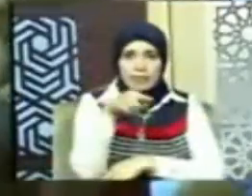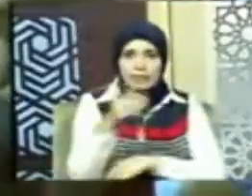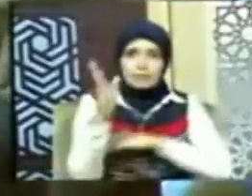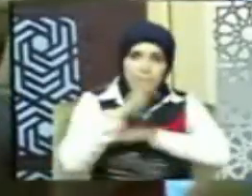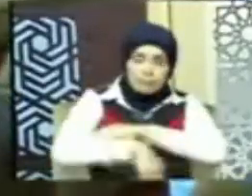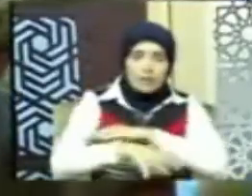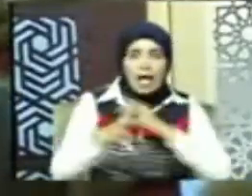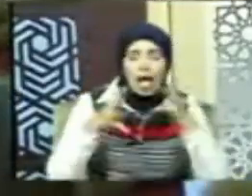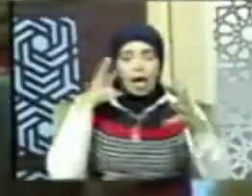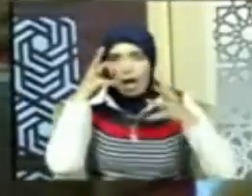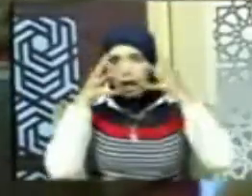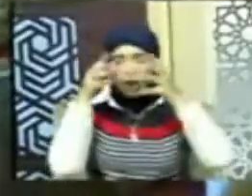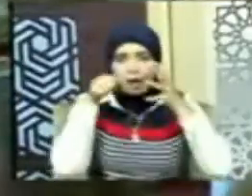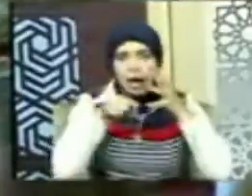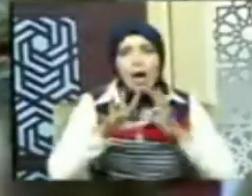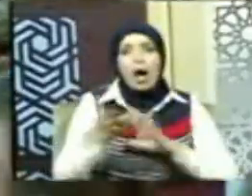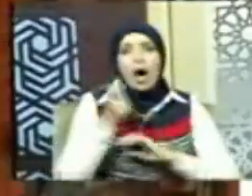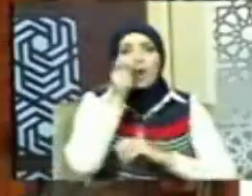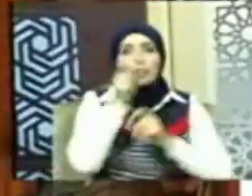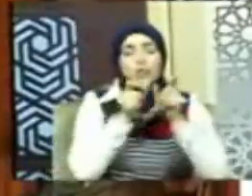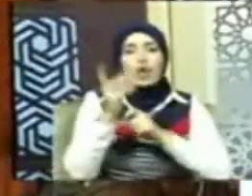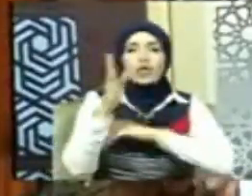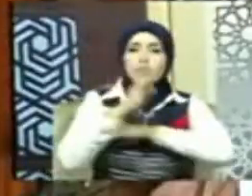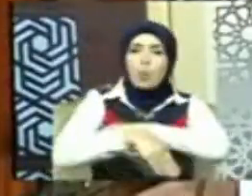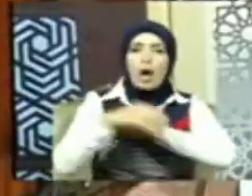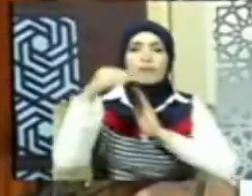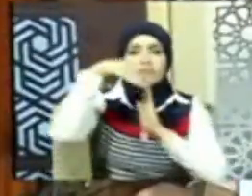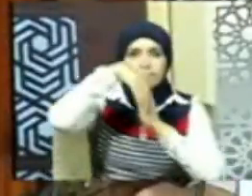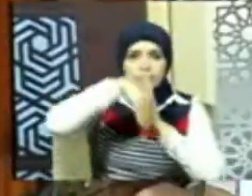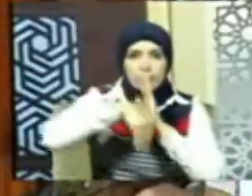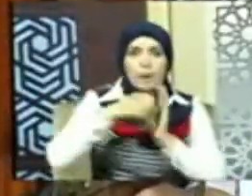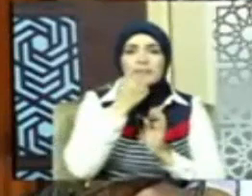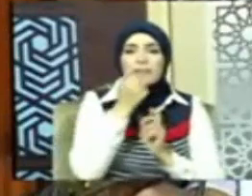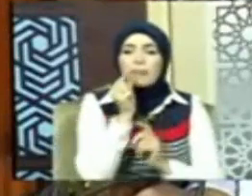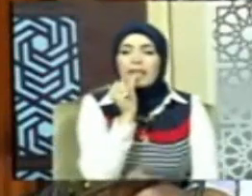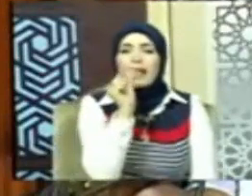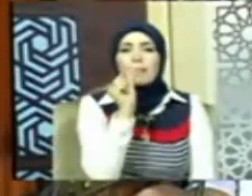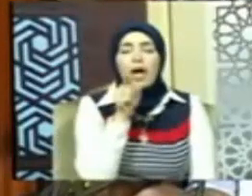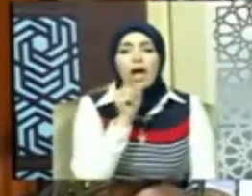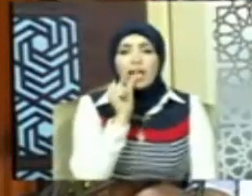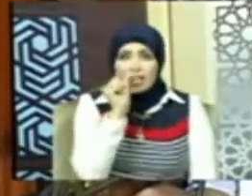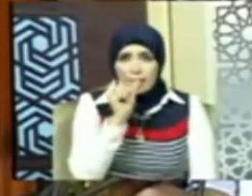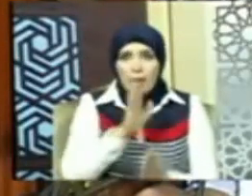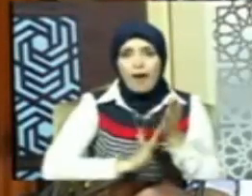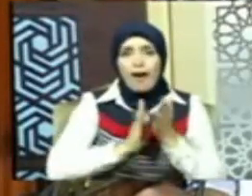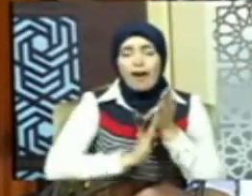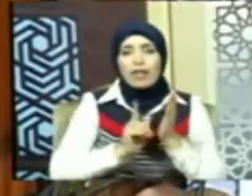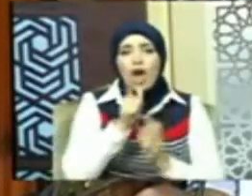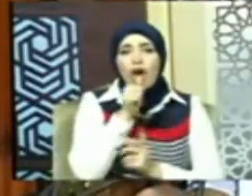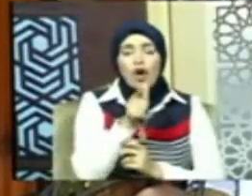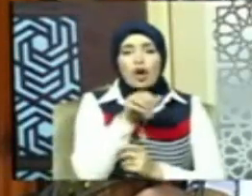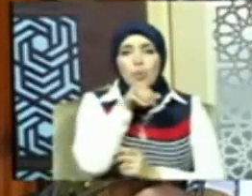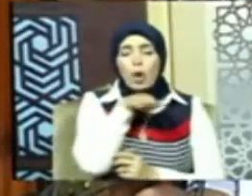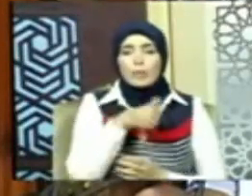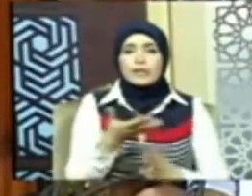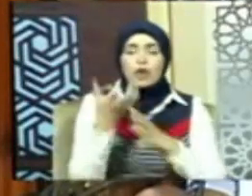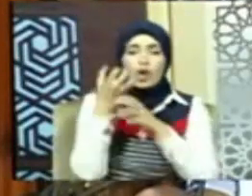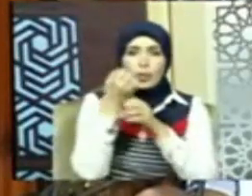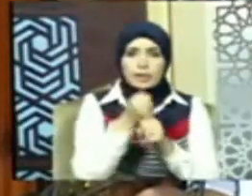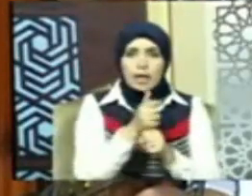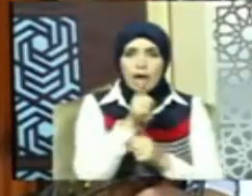واضطراب أو تهلك شخصا. ولخطورة الكلمة قال لنا النبي صلى الله عليه